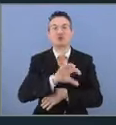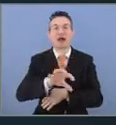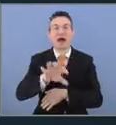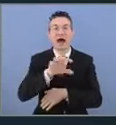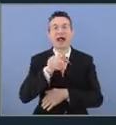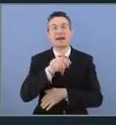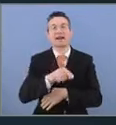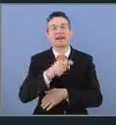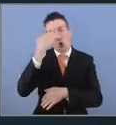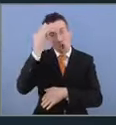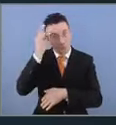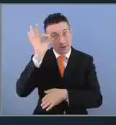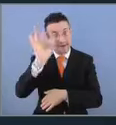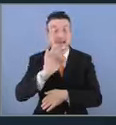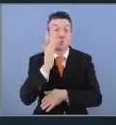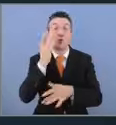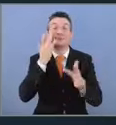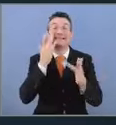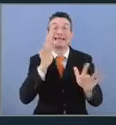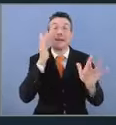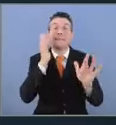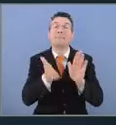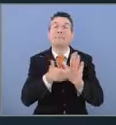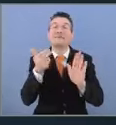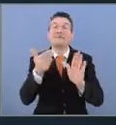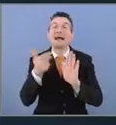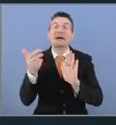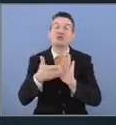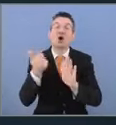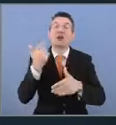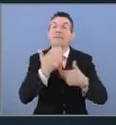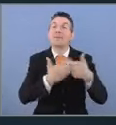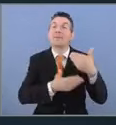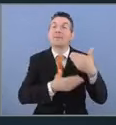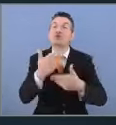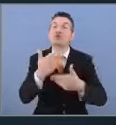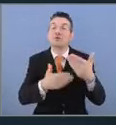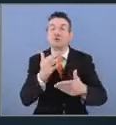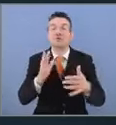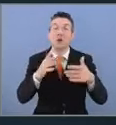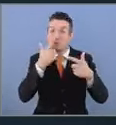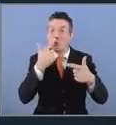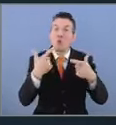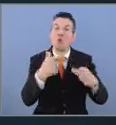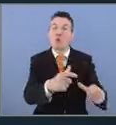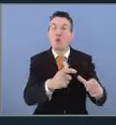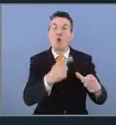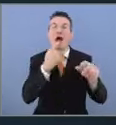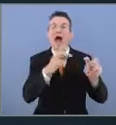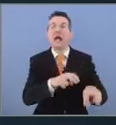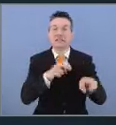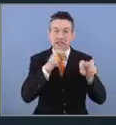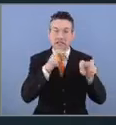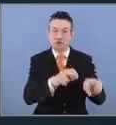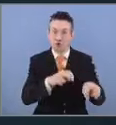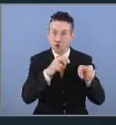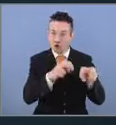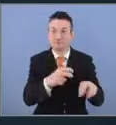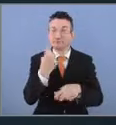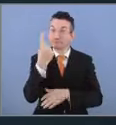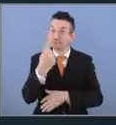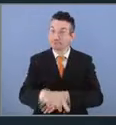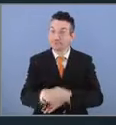delle procedure in campo agricolo. Questo per dare sicuramente più competitività a tutto quanto